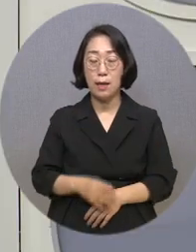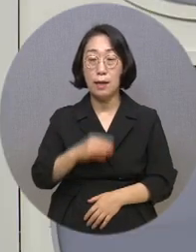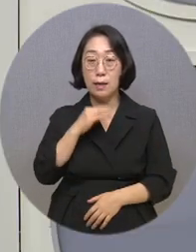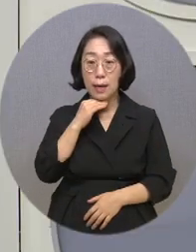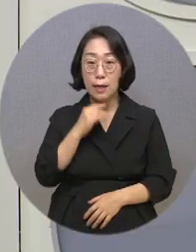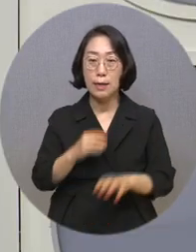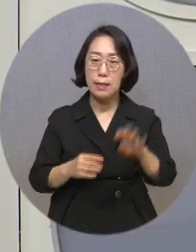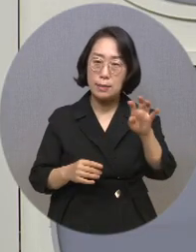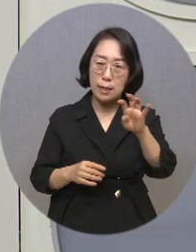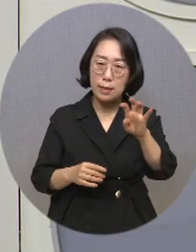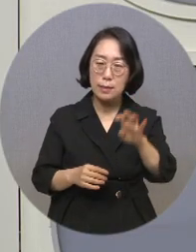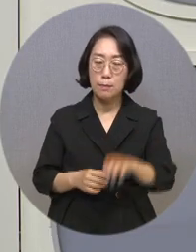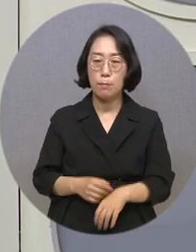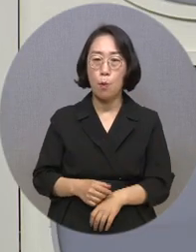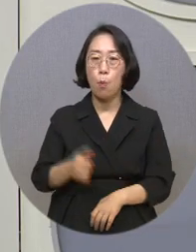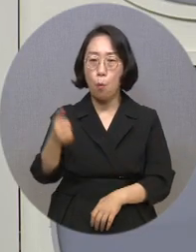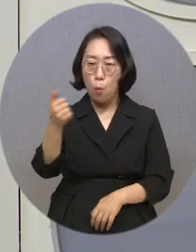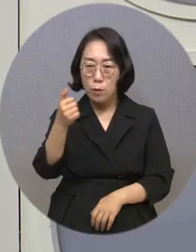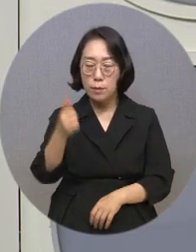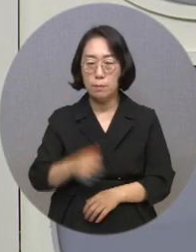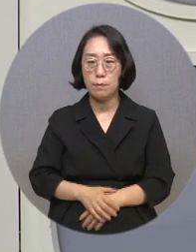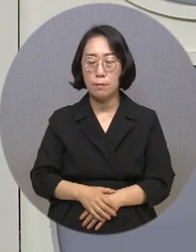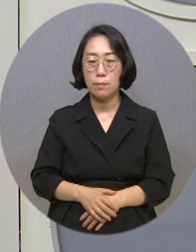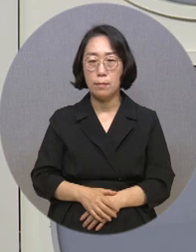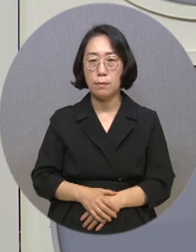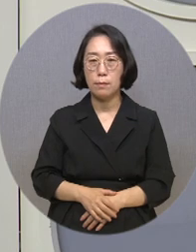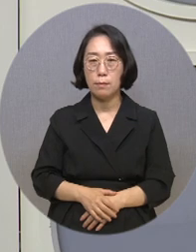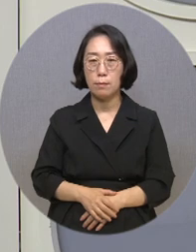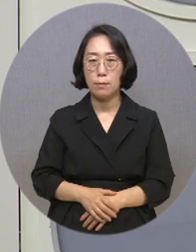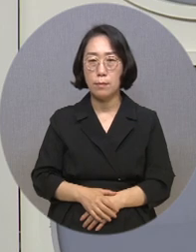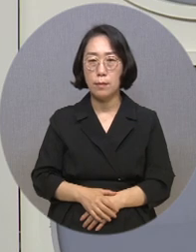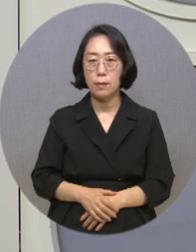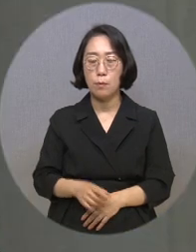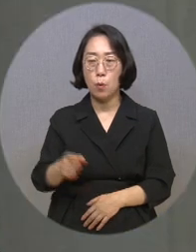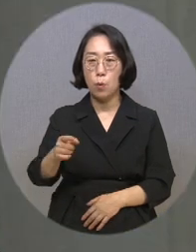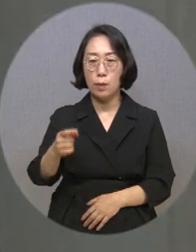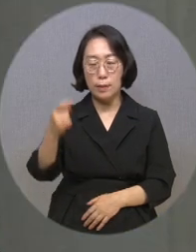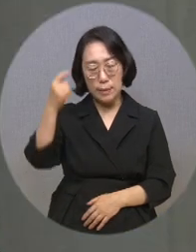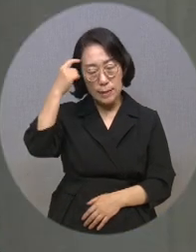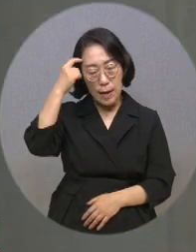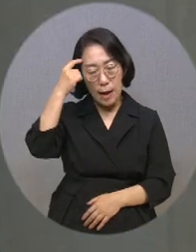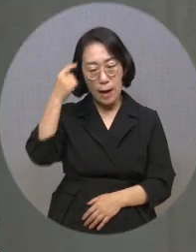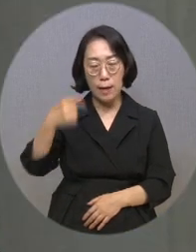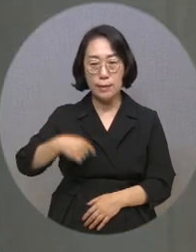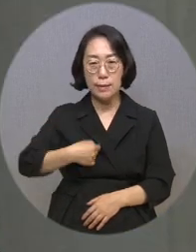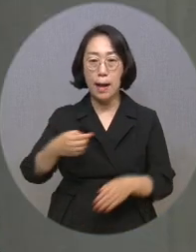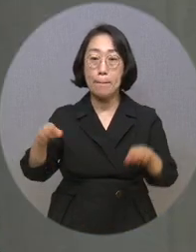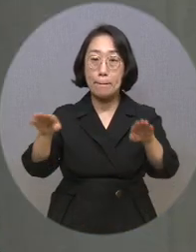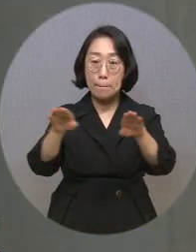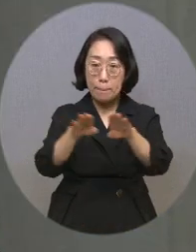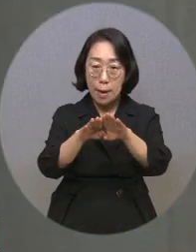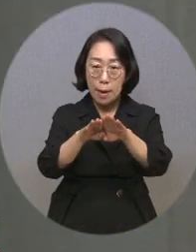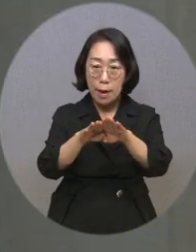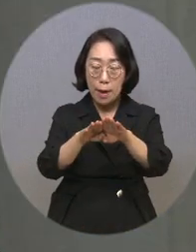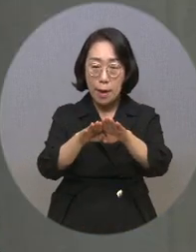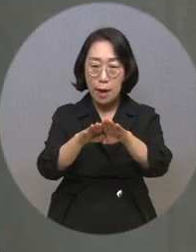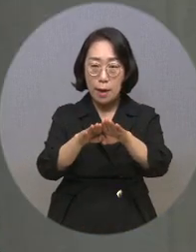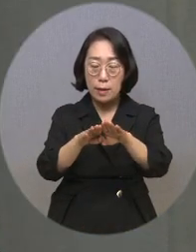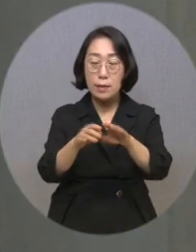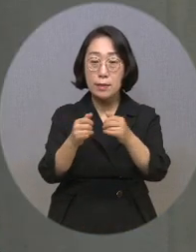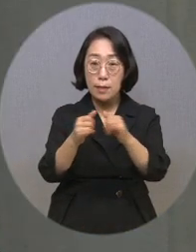40대, 50대, 30대. 잠깐만요. 그러면 네. 자폐증 관계? 자폐증 있는 애도 한두 명은